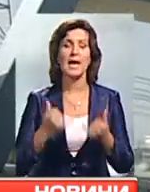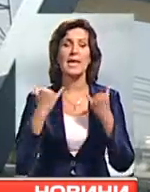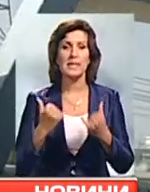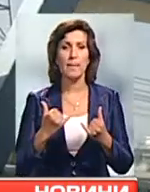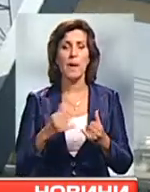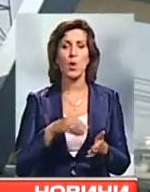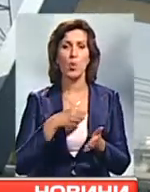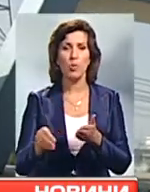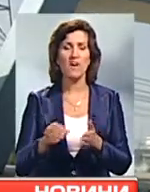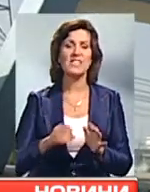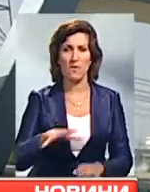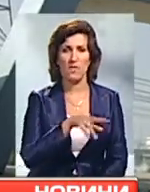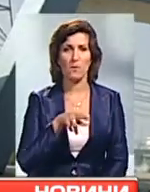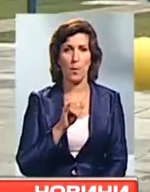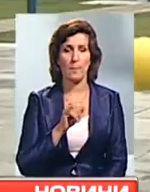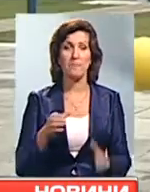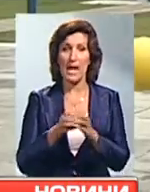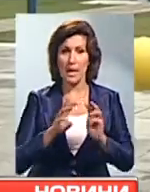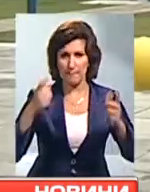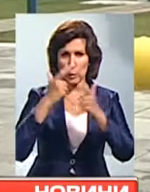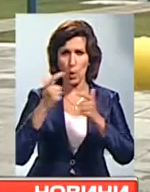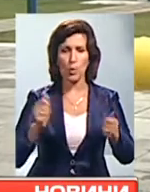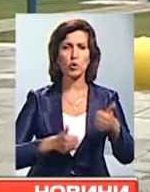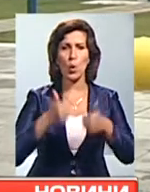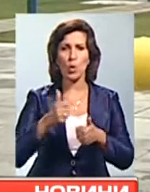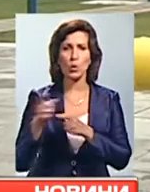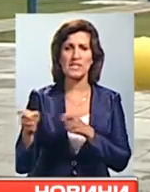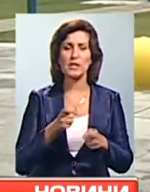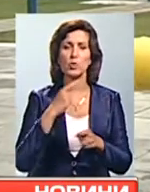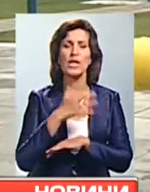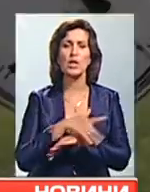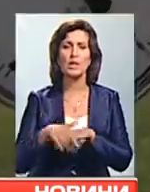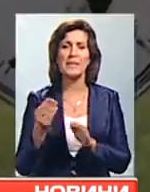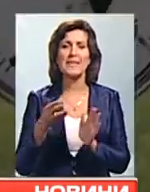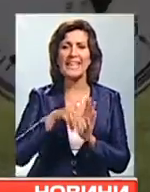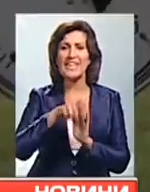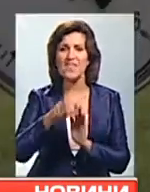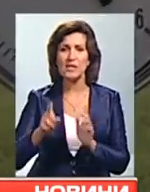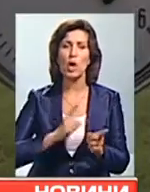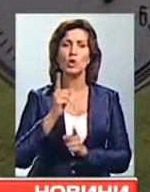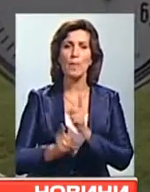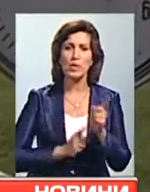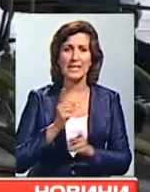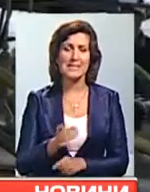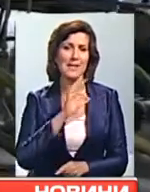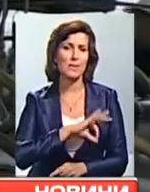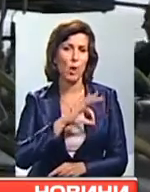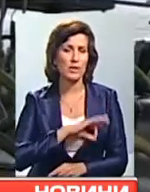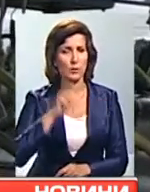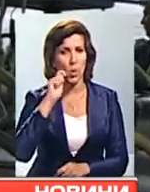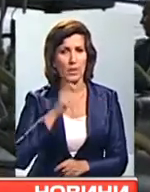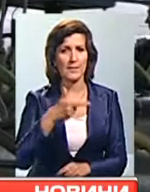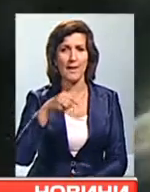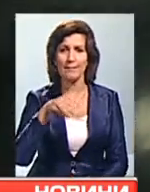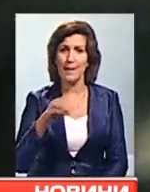Тепер купуватимемо і в Європі. Кабмін оголошує конкурс на залучення іноземних інвесторів до модернізації та експлуатації